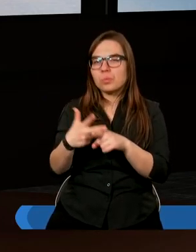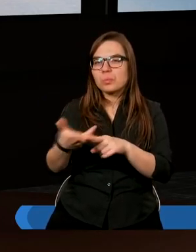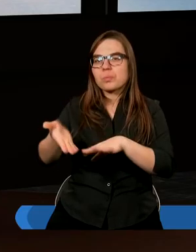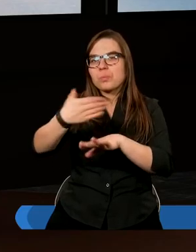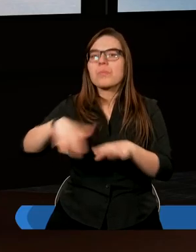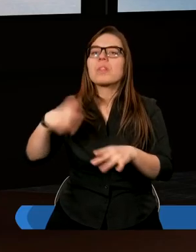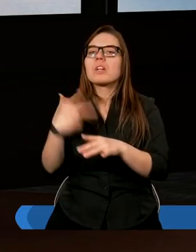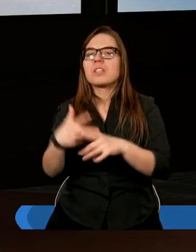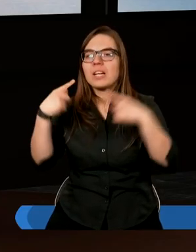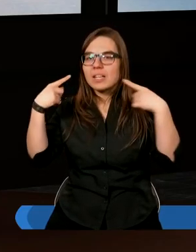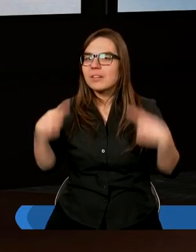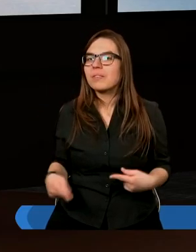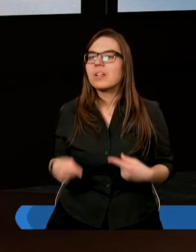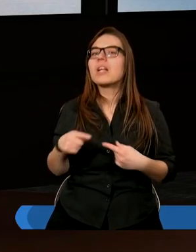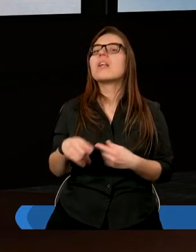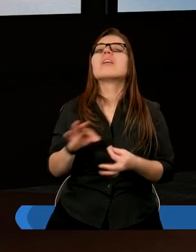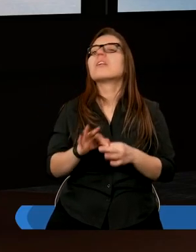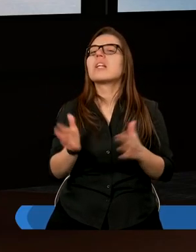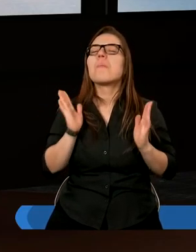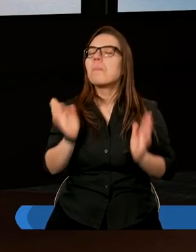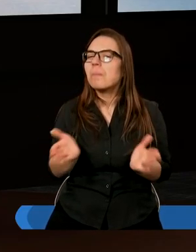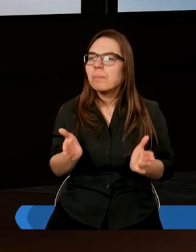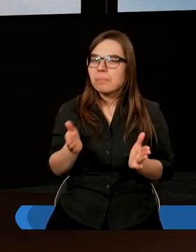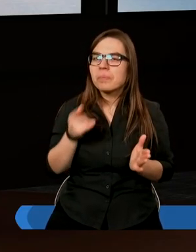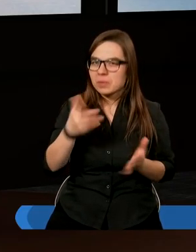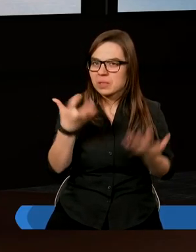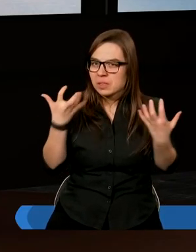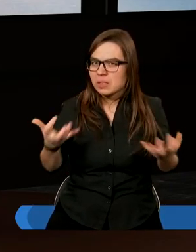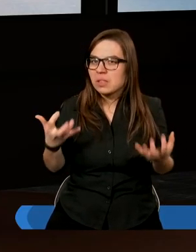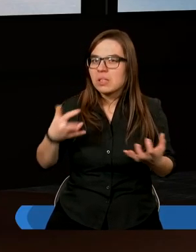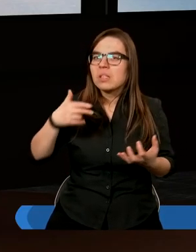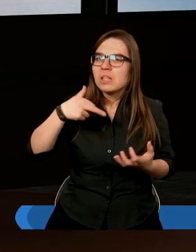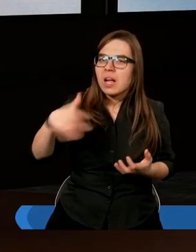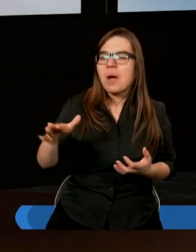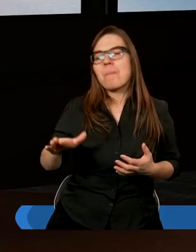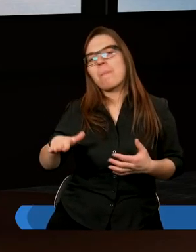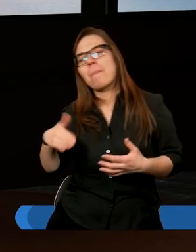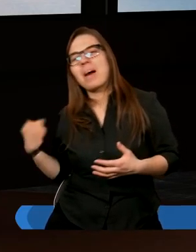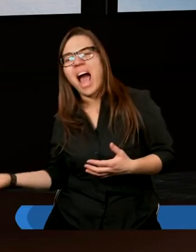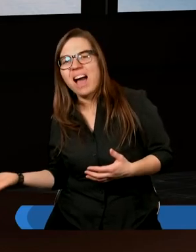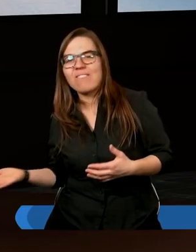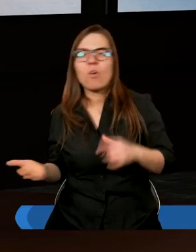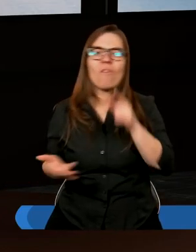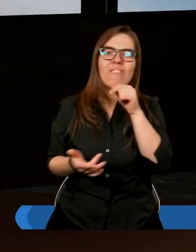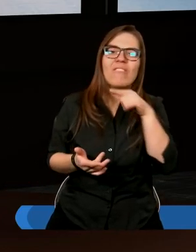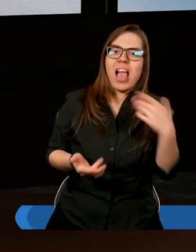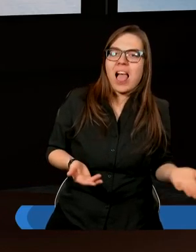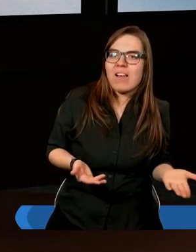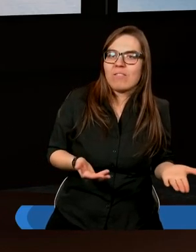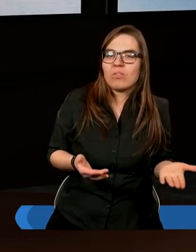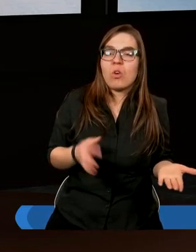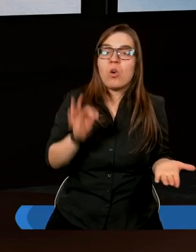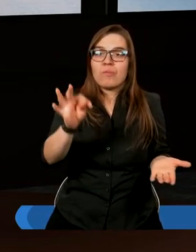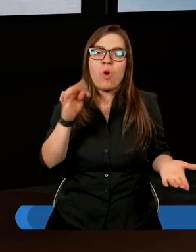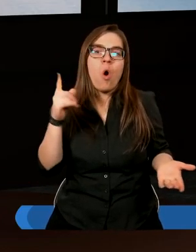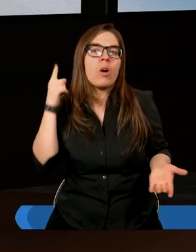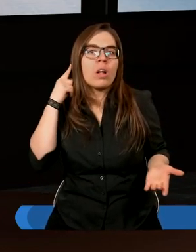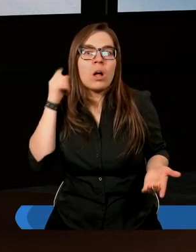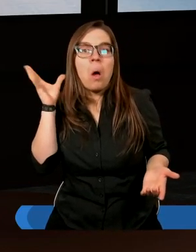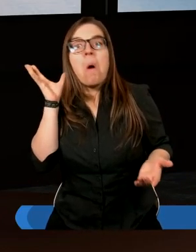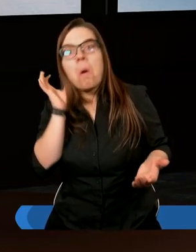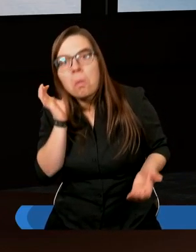wierszu. A gdy będziecie chcieli iść w prawo albo w lewo, Twoje uszy usłyszą